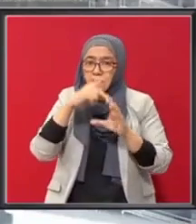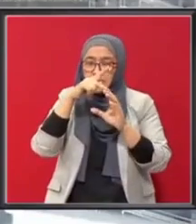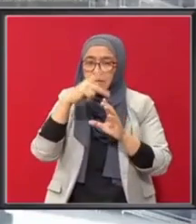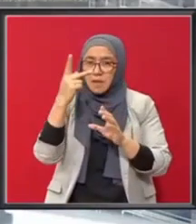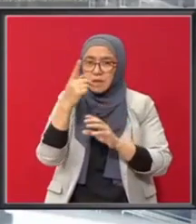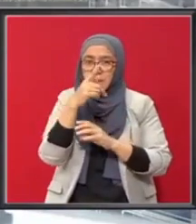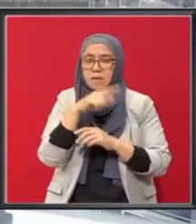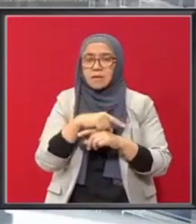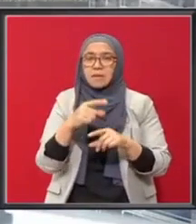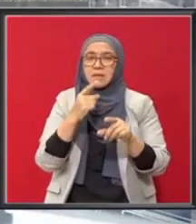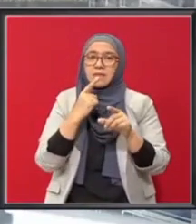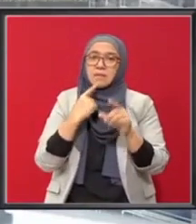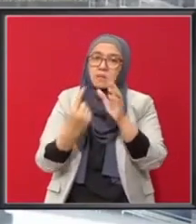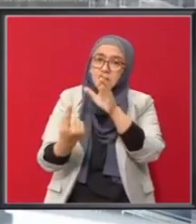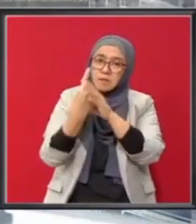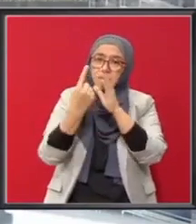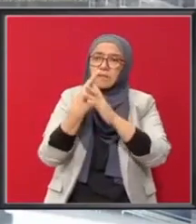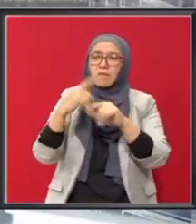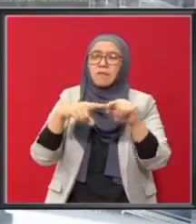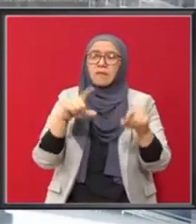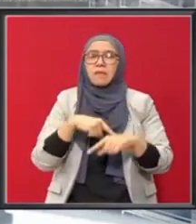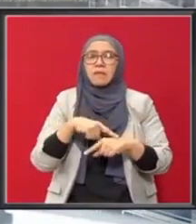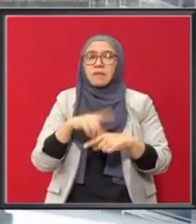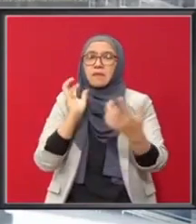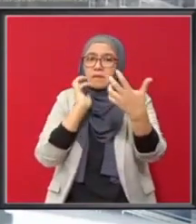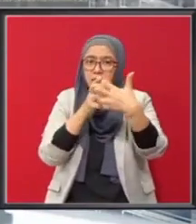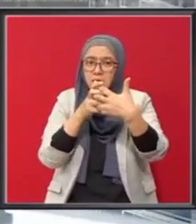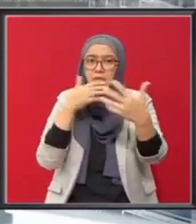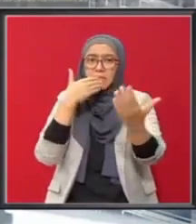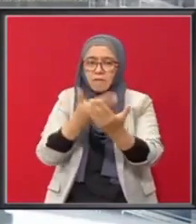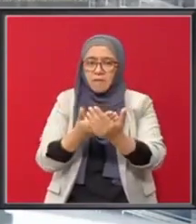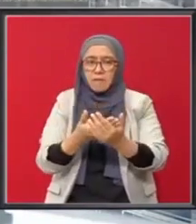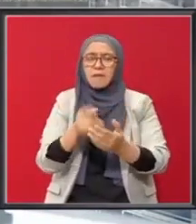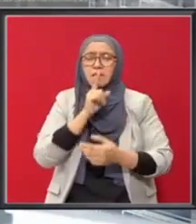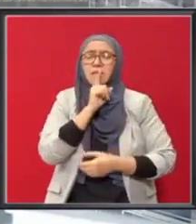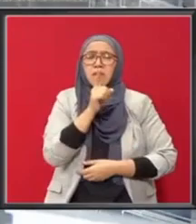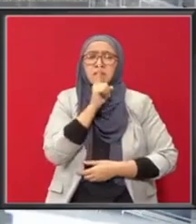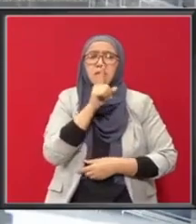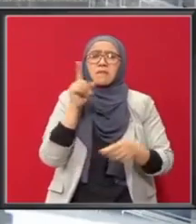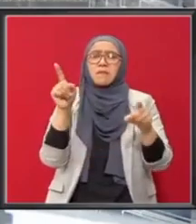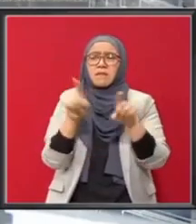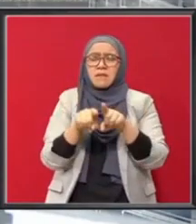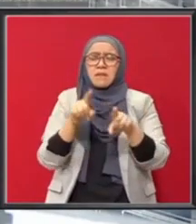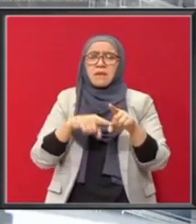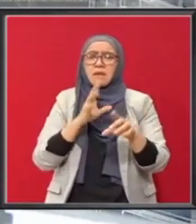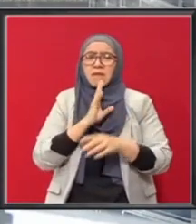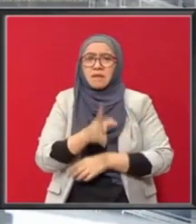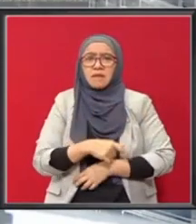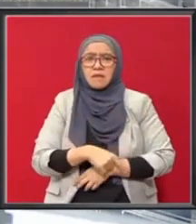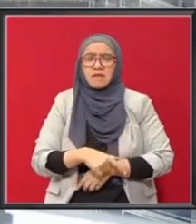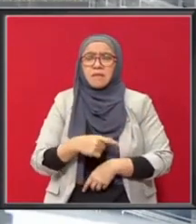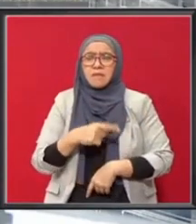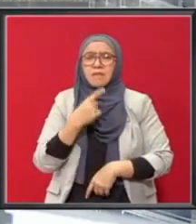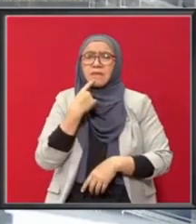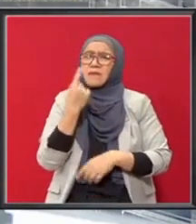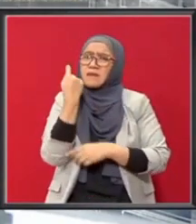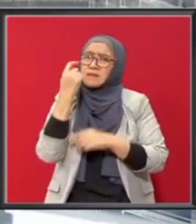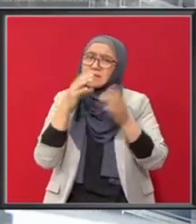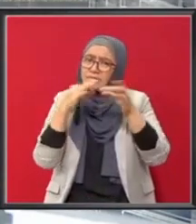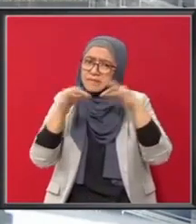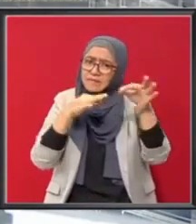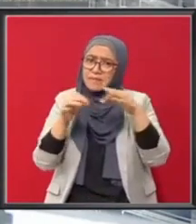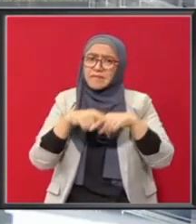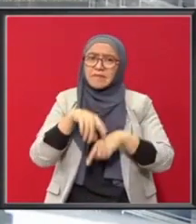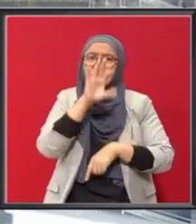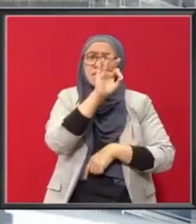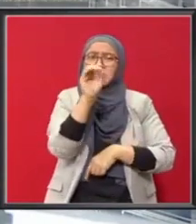keberkesanan dan memang seperti yang semalam tadi keberkesanan ya 95163 permohonan telah